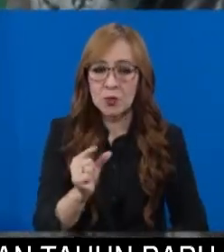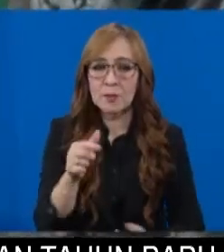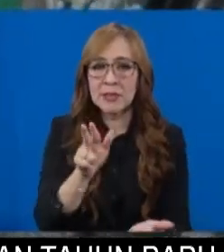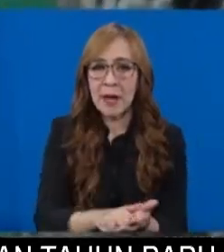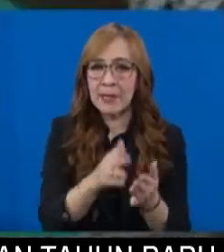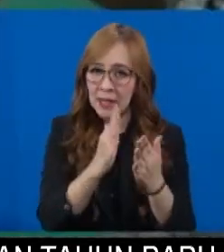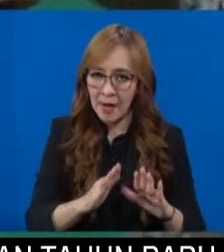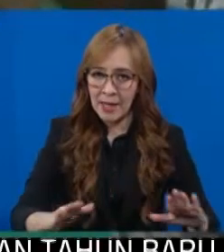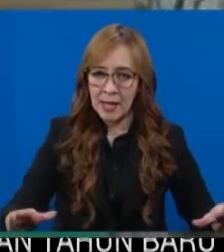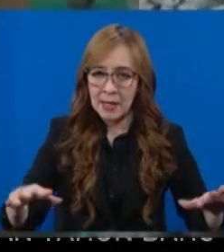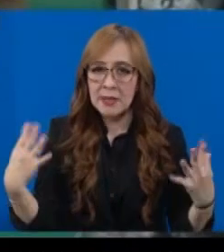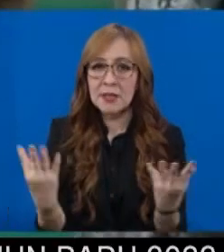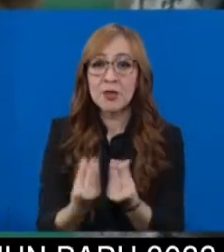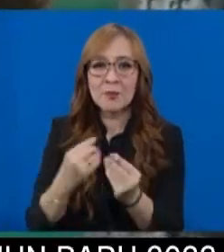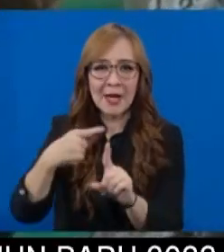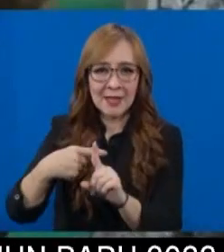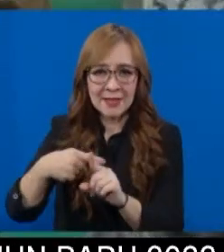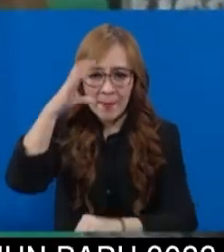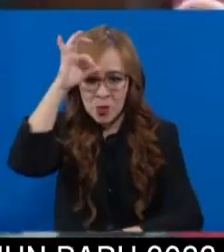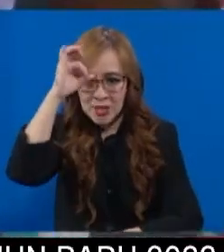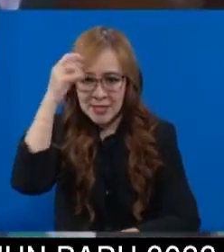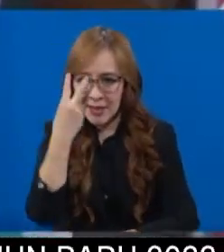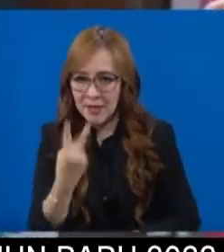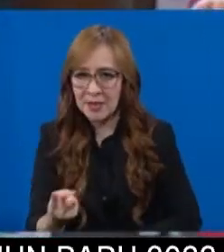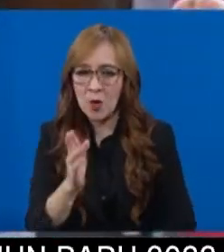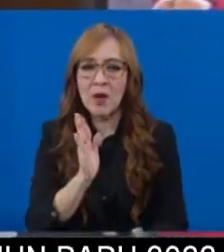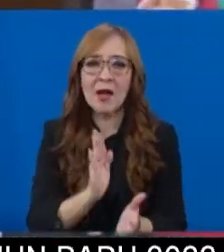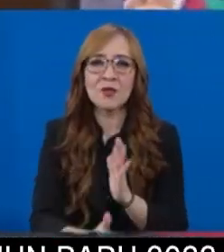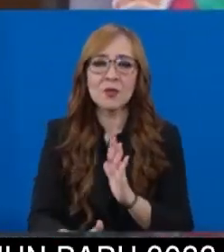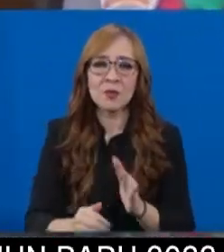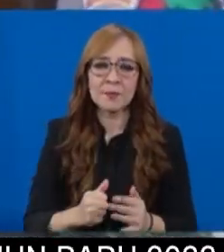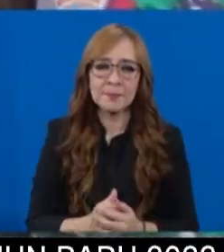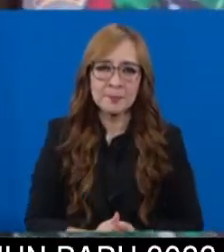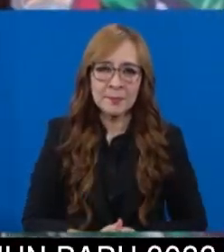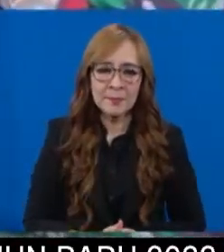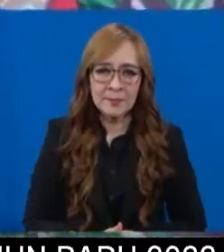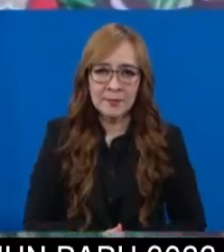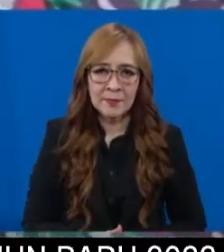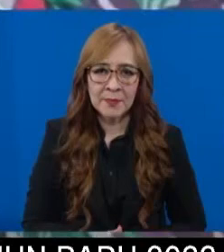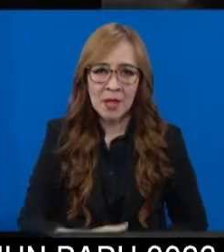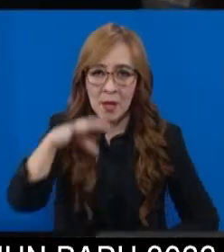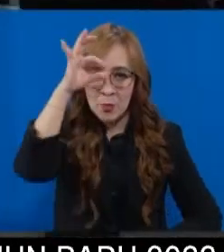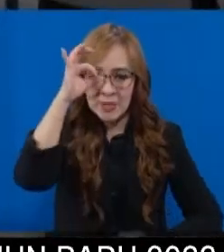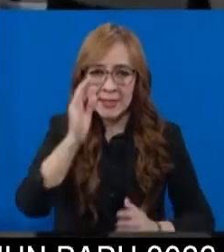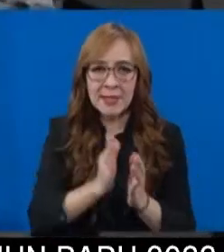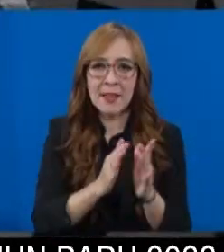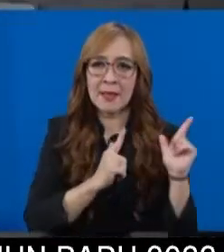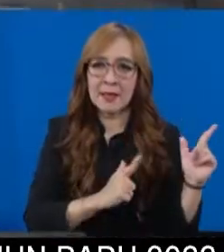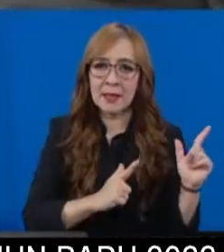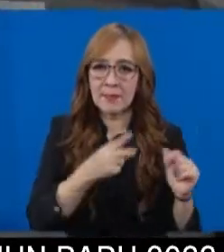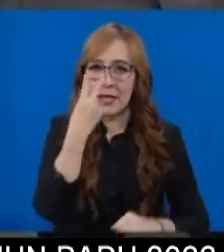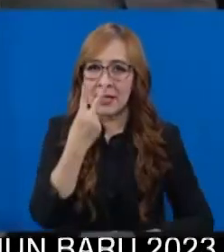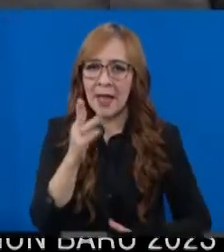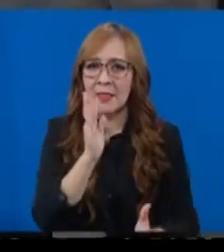meninjau sejumlah gereja dipimpin langsung Kapolres Metro Jakarta Barat anggota kepolisian bersama TNI meninjau sejumlah gereja yang berada di kawasan